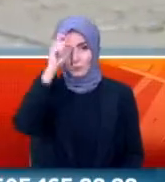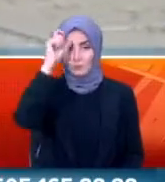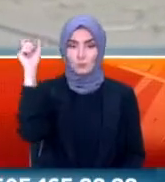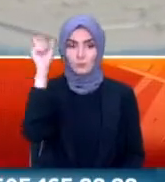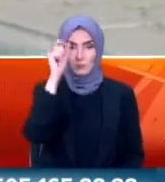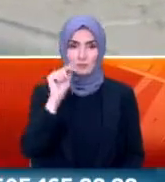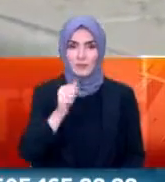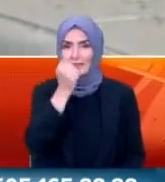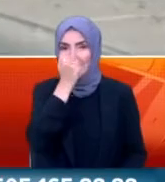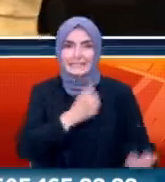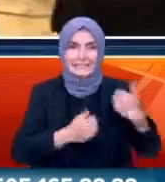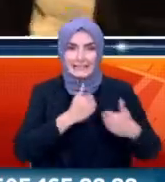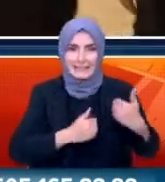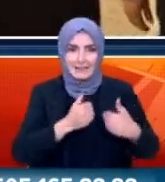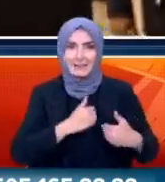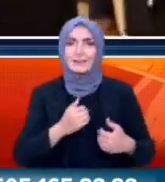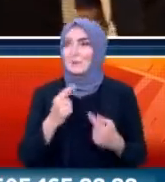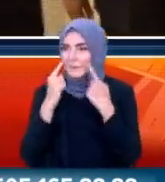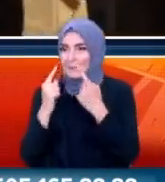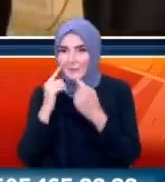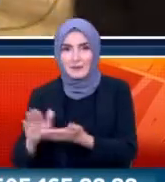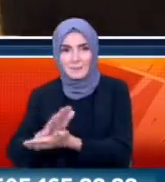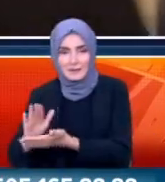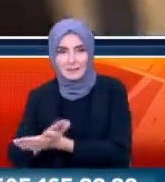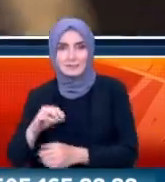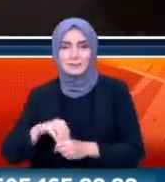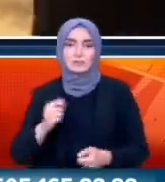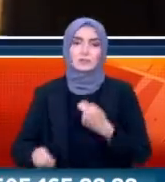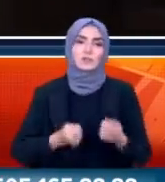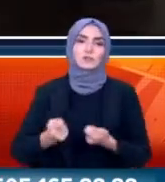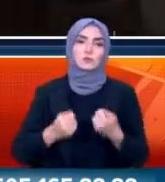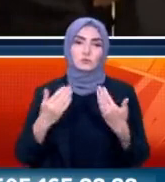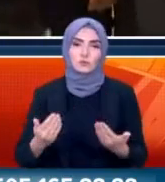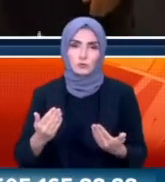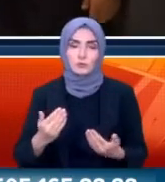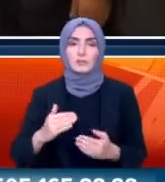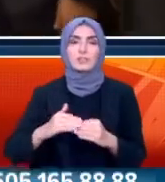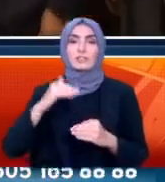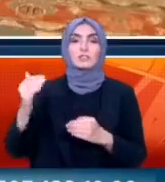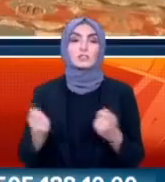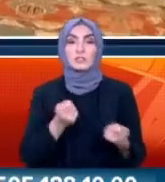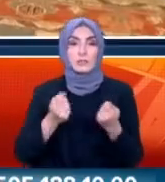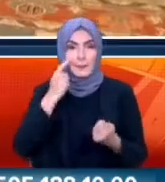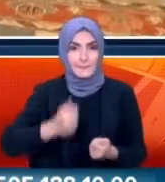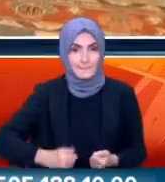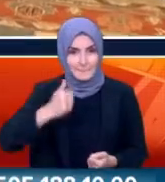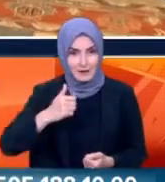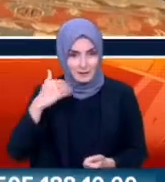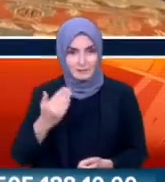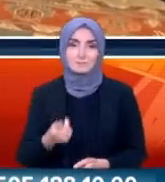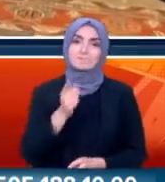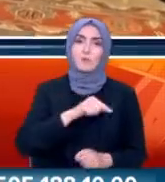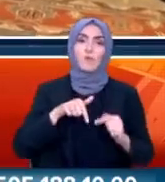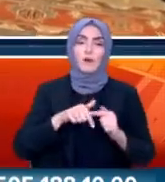Türkiye'de yaraların sarılması için devrede. Cumhurbaşkanı Yardımcısı Fuat Oktay ve Dışişleri Bakanı Mevlüt Çavuşoğlu, Lübnan